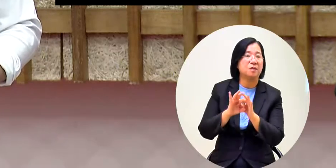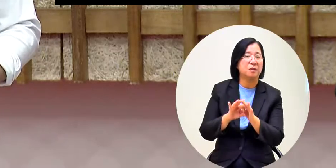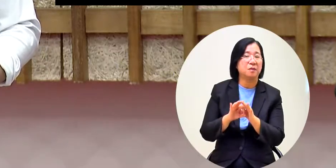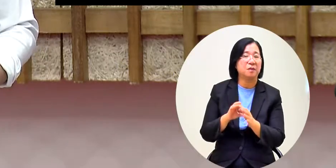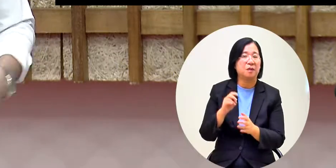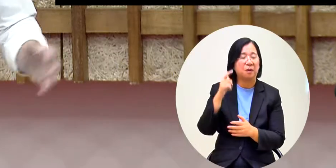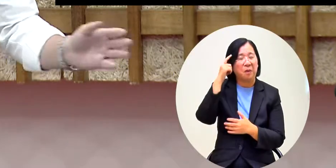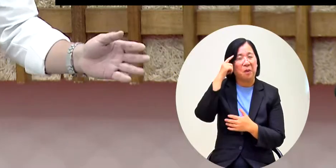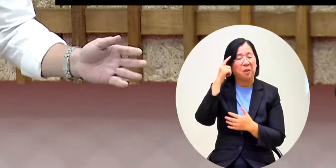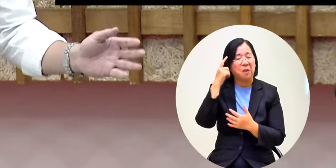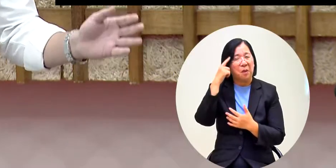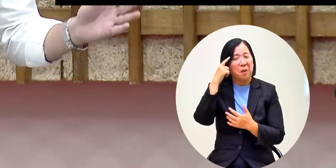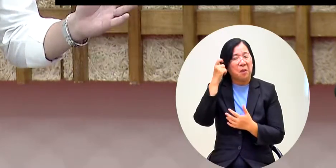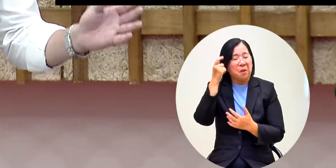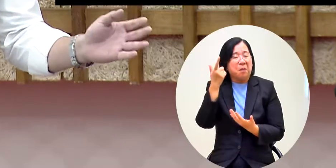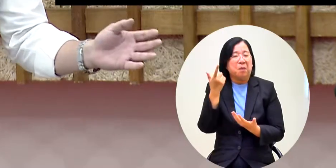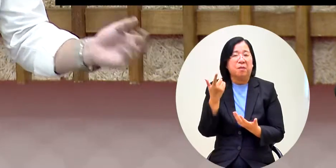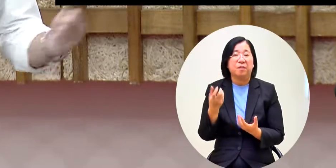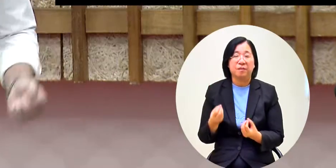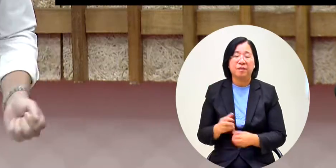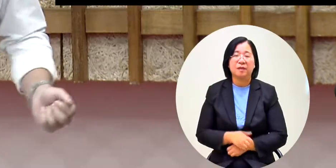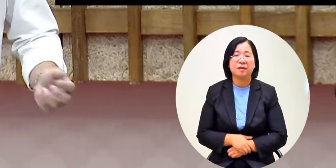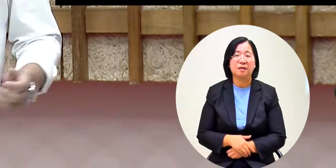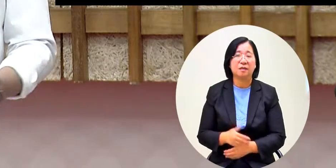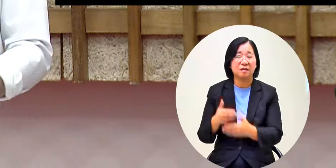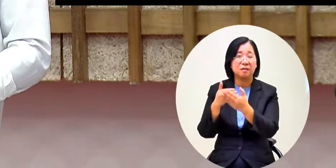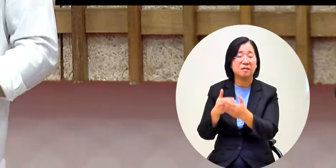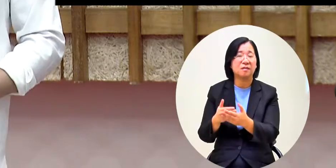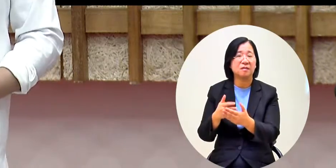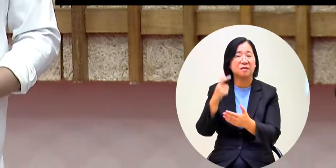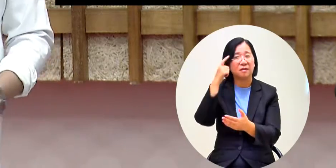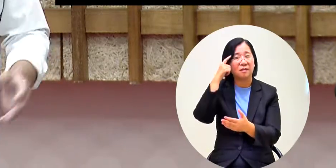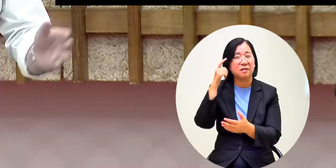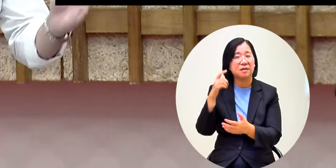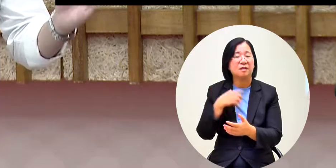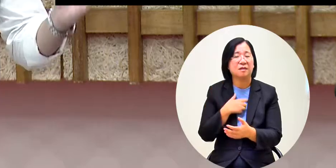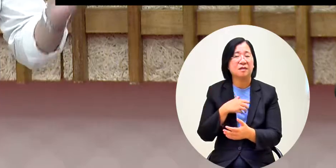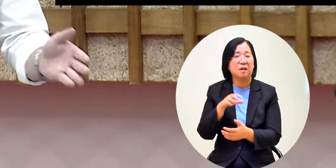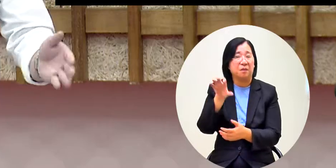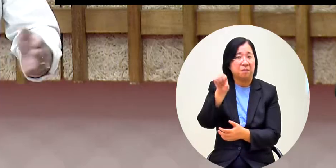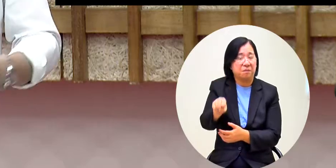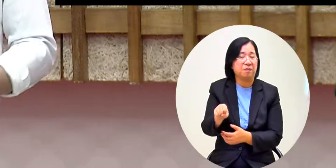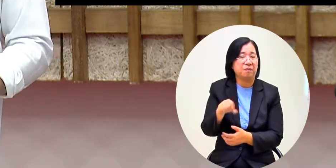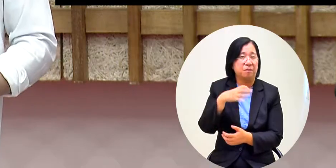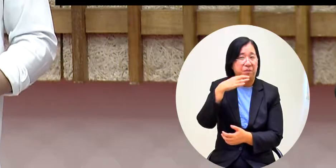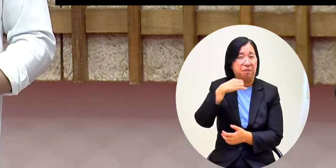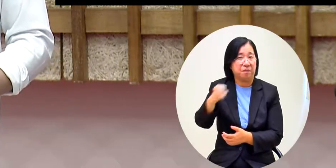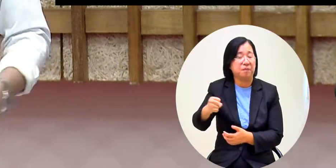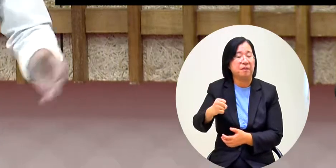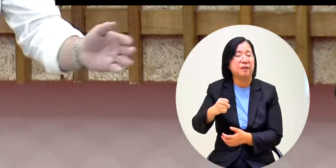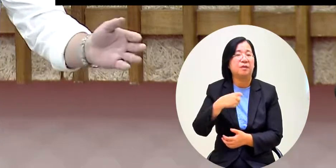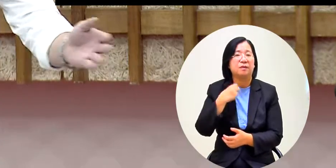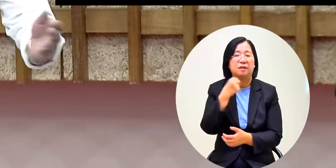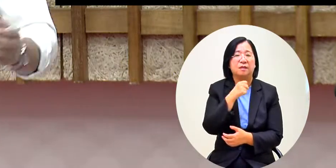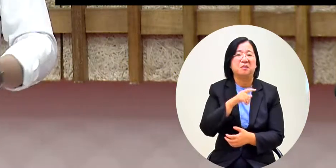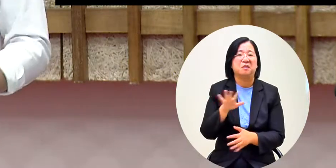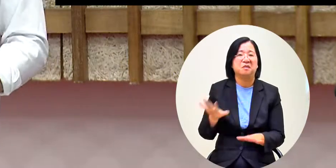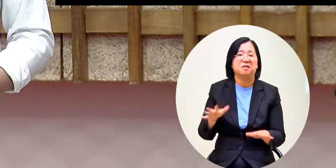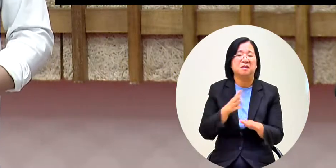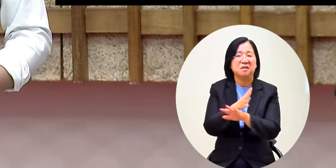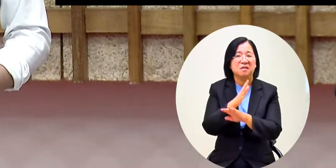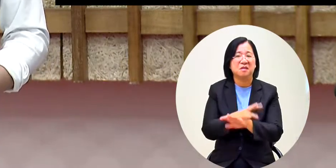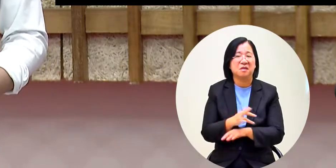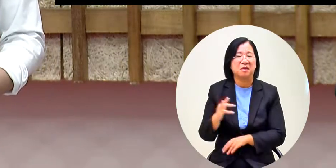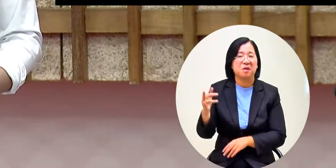候，因为那个时候中共虽然一心想要并吞台湾，但是没有做得像现在这么的超过，每天军机